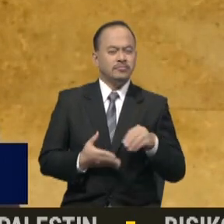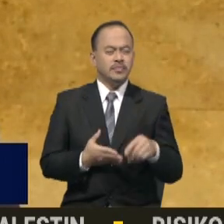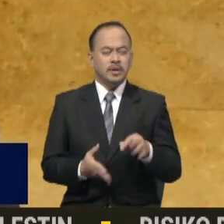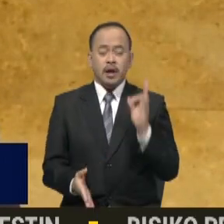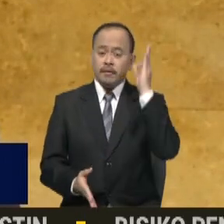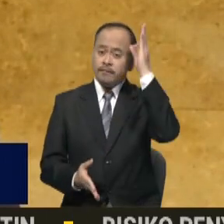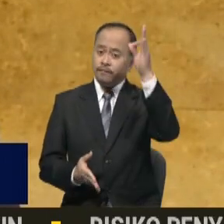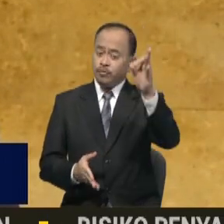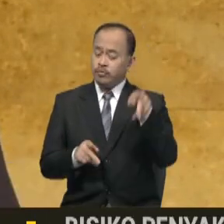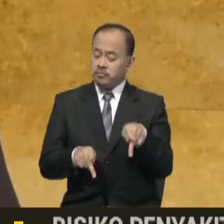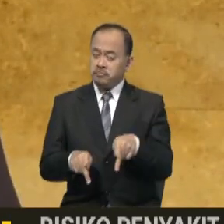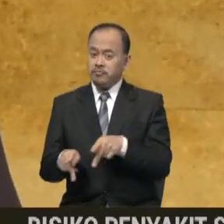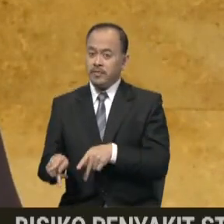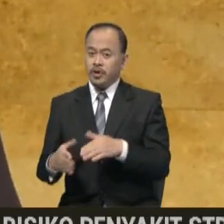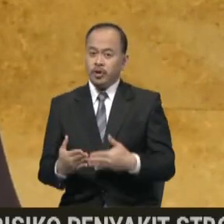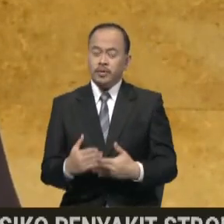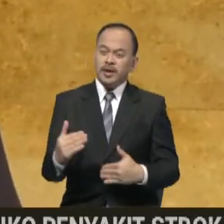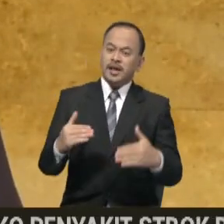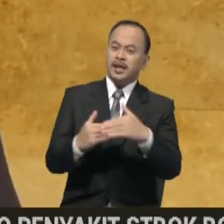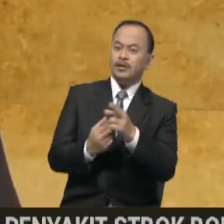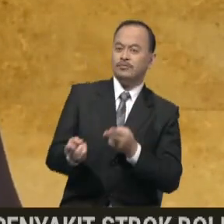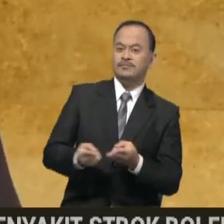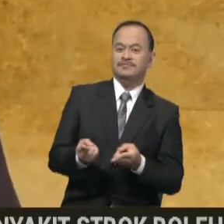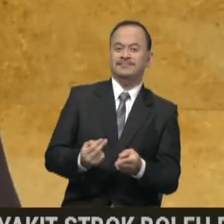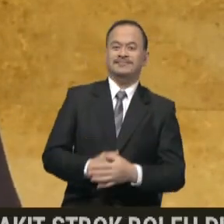plan, kan meningkatkan usaha lah lagi.